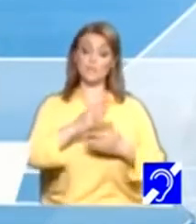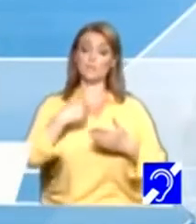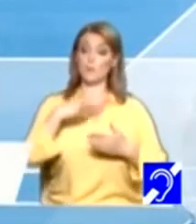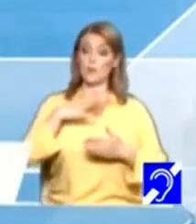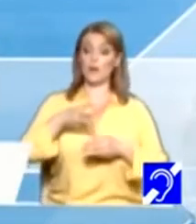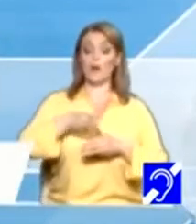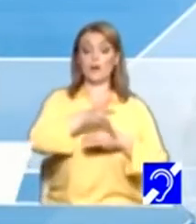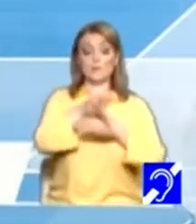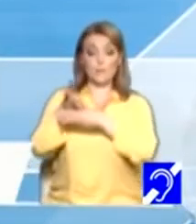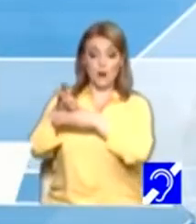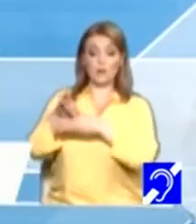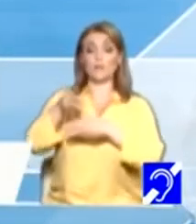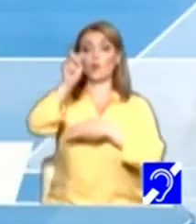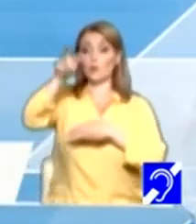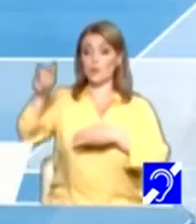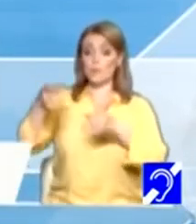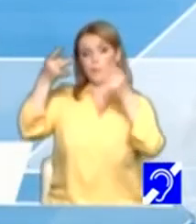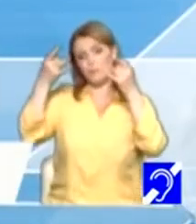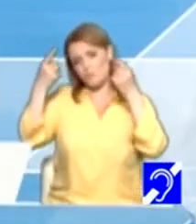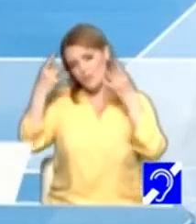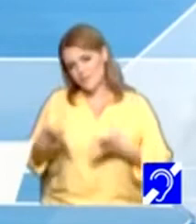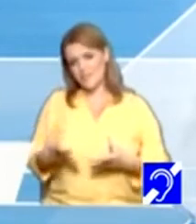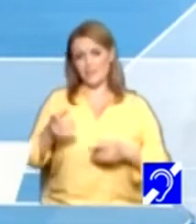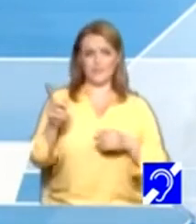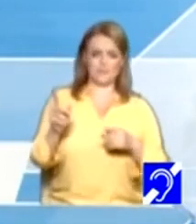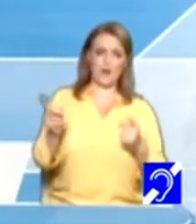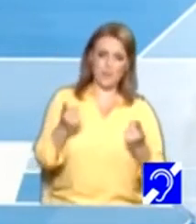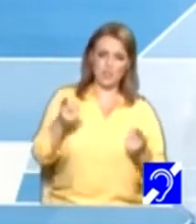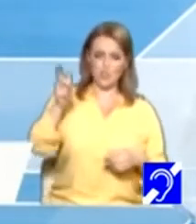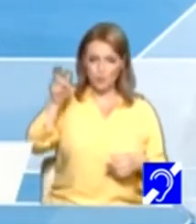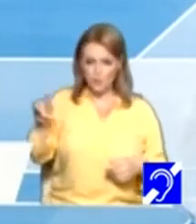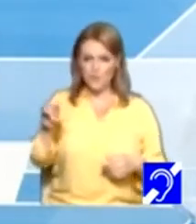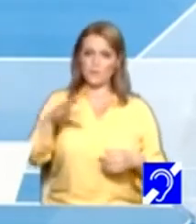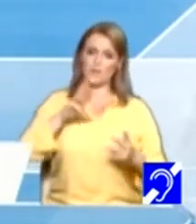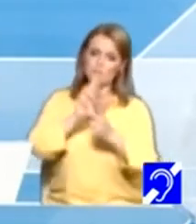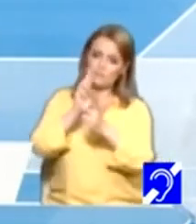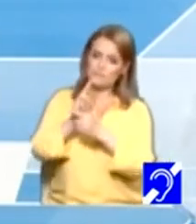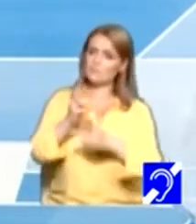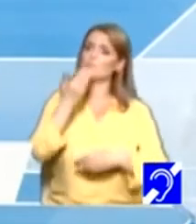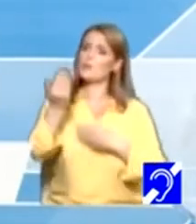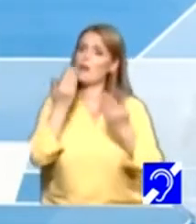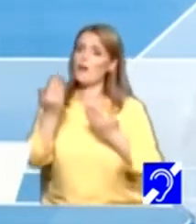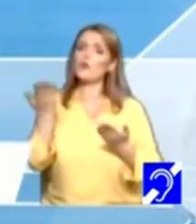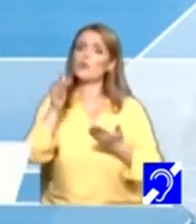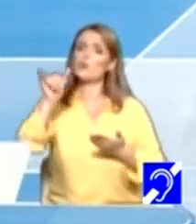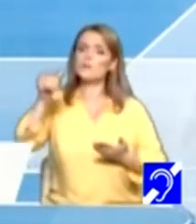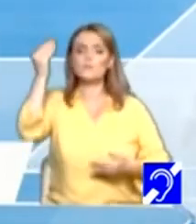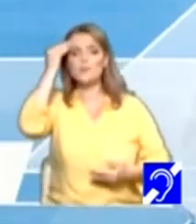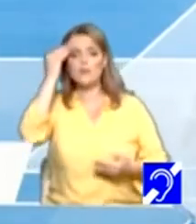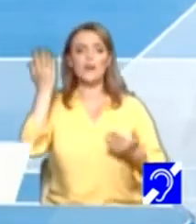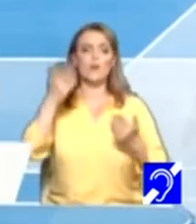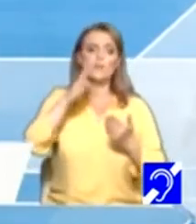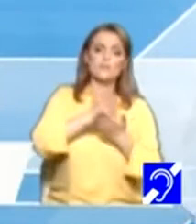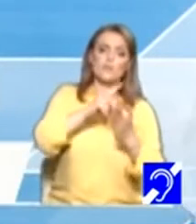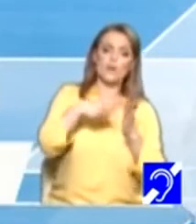vor merge pe 11 iulie să vă voteze. Colegii mei de la știri au încercat să stea de vorbă cu oameni